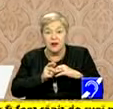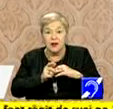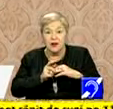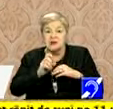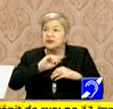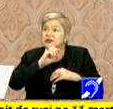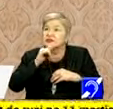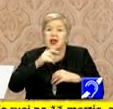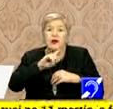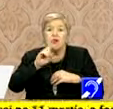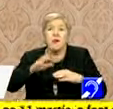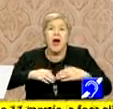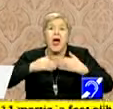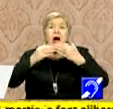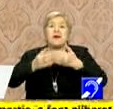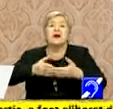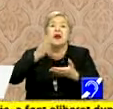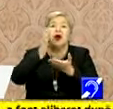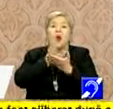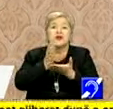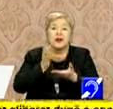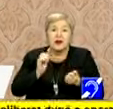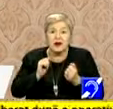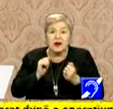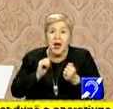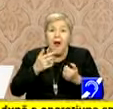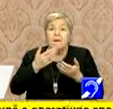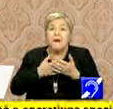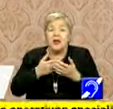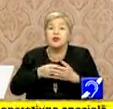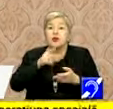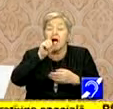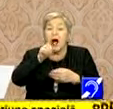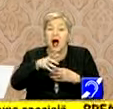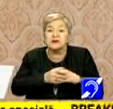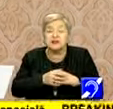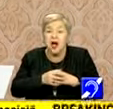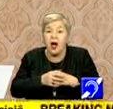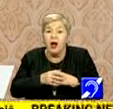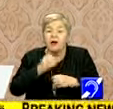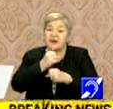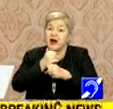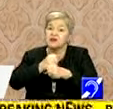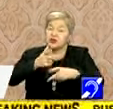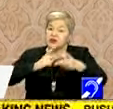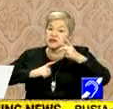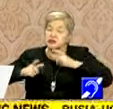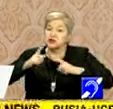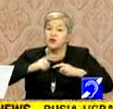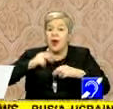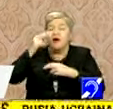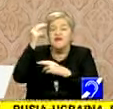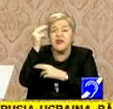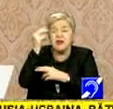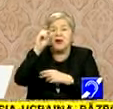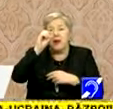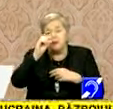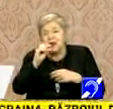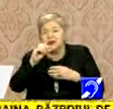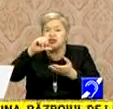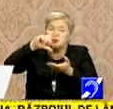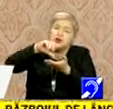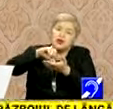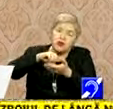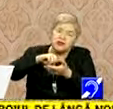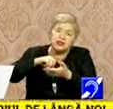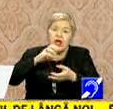amâne deciziile, pentru că acest lucru afectează firmele mici și mijlocii, afectează